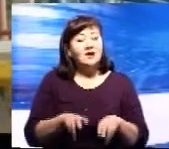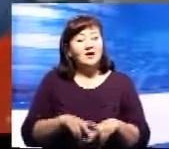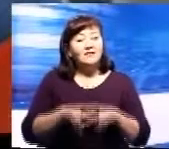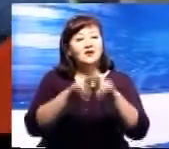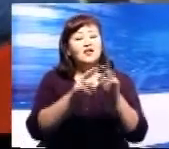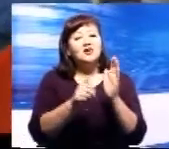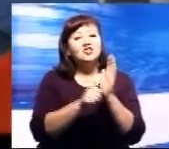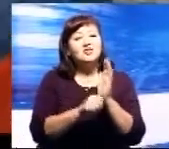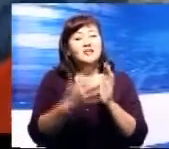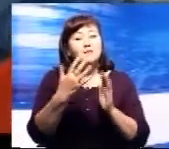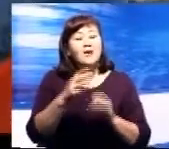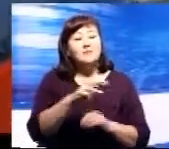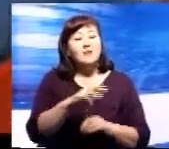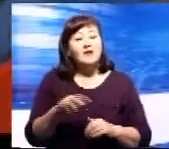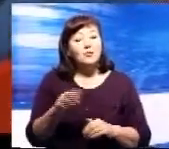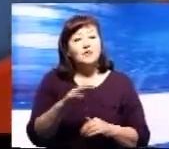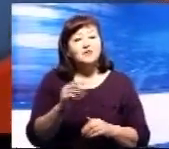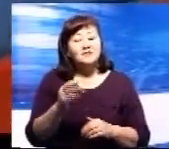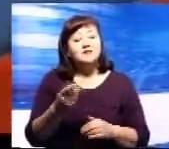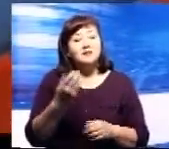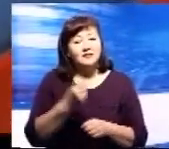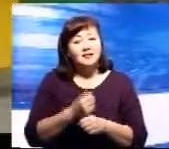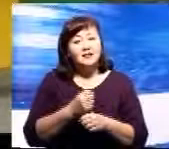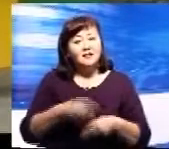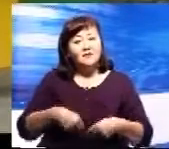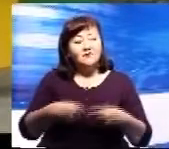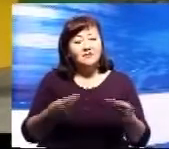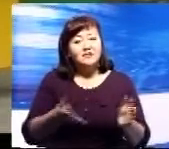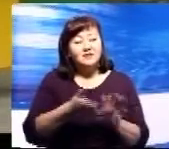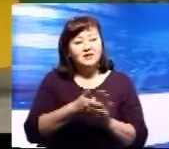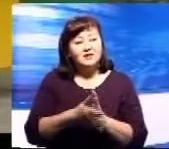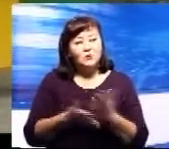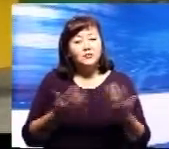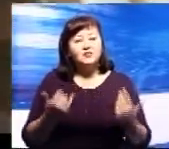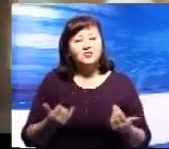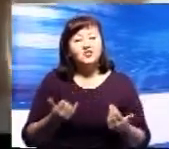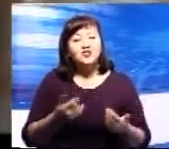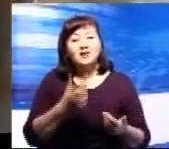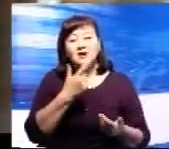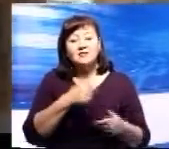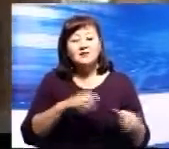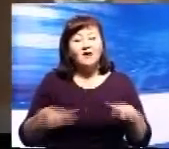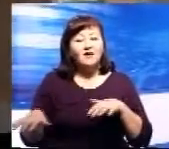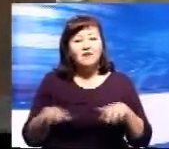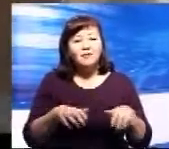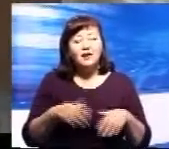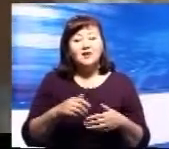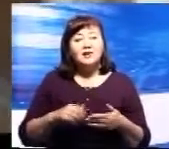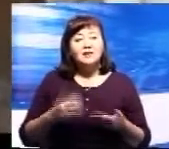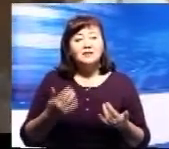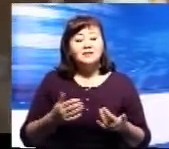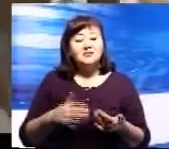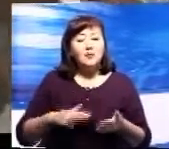65 миллионов тенге. Монтажом оборудования занимается столичная фирма, которая сейчас дорабатывает площадки. Заливает их тартановым